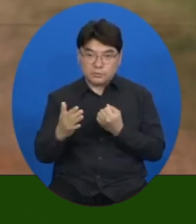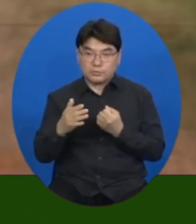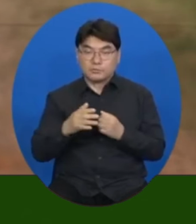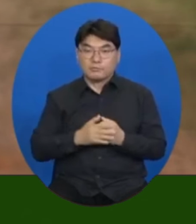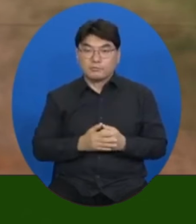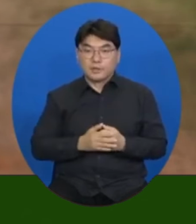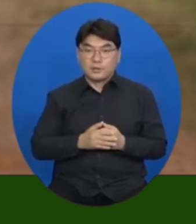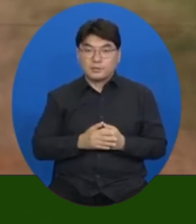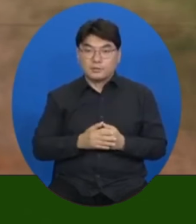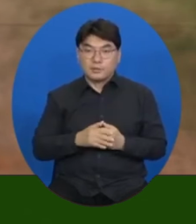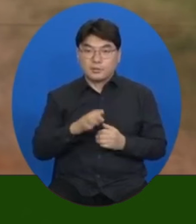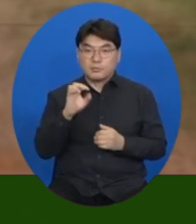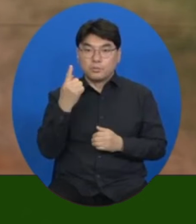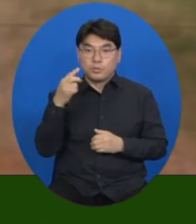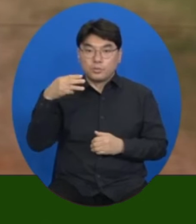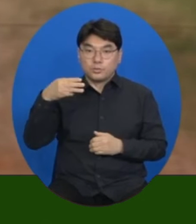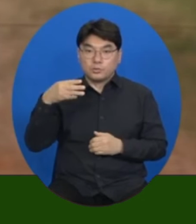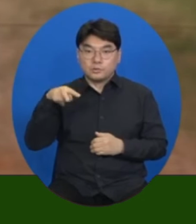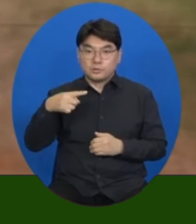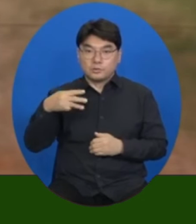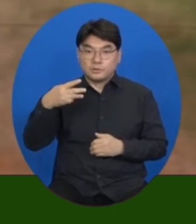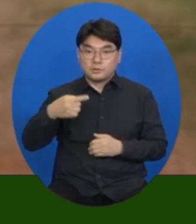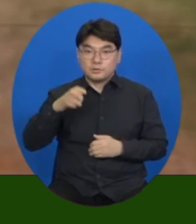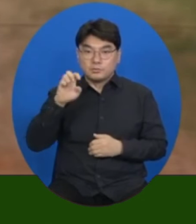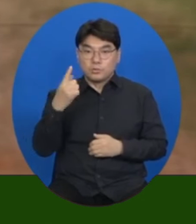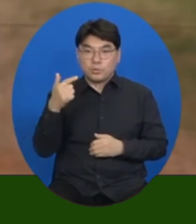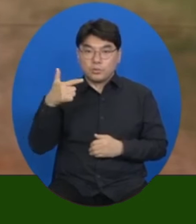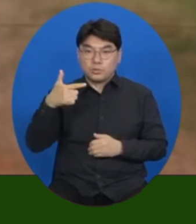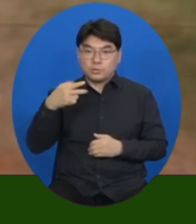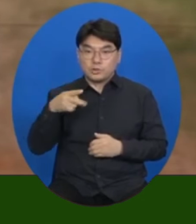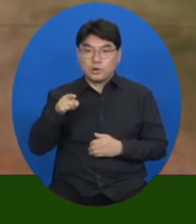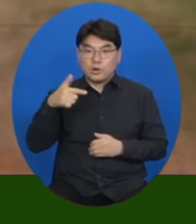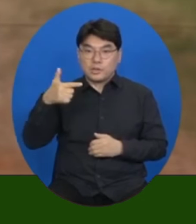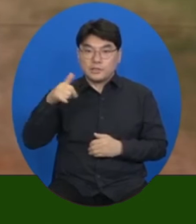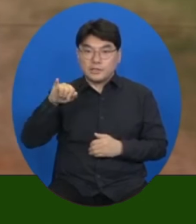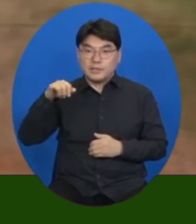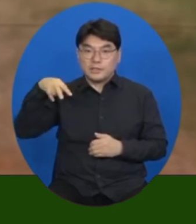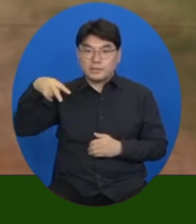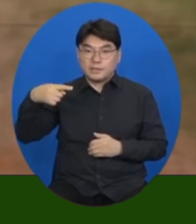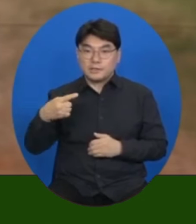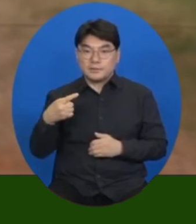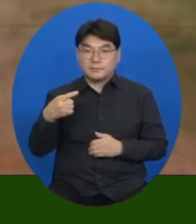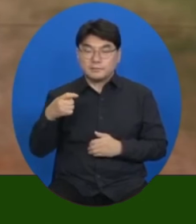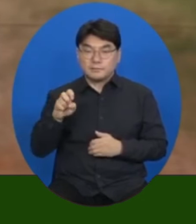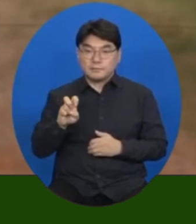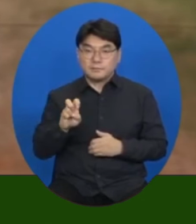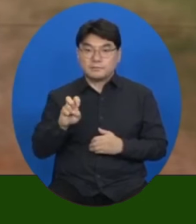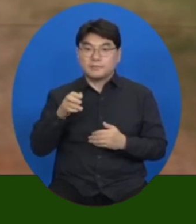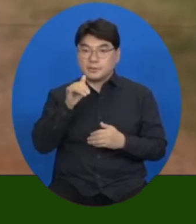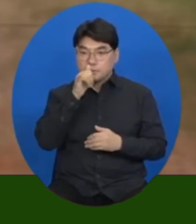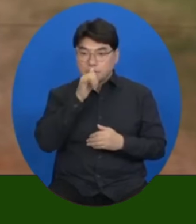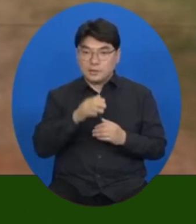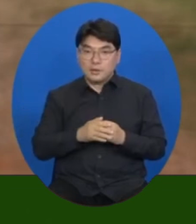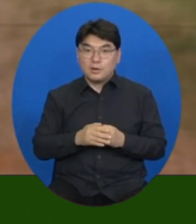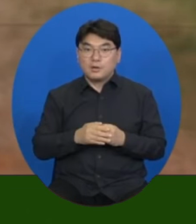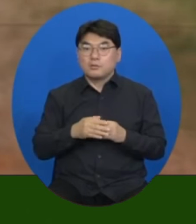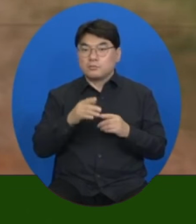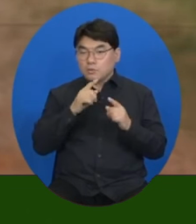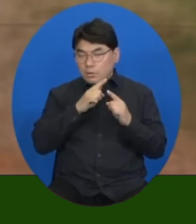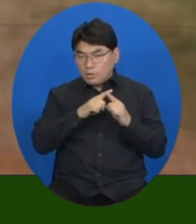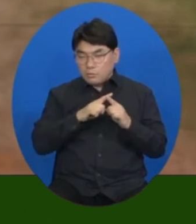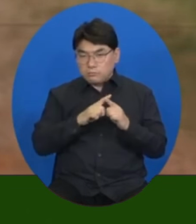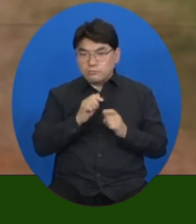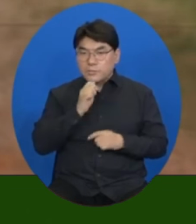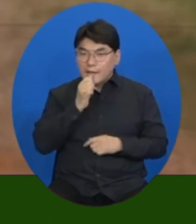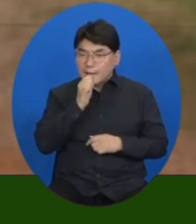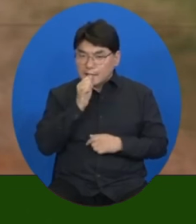포스트모더니즘이라는 단어가 있는데 무슨 뜻이냐면 절대 진리는 없다 절대 진리를 주장하지 말고 모든 것은